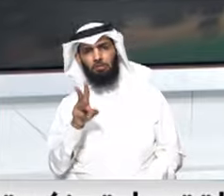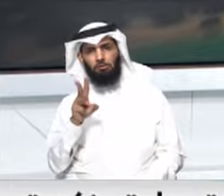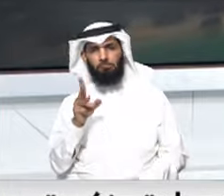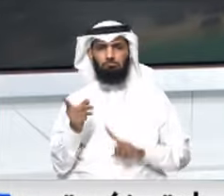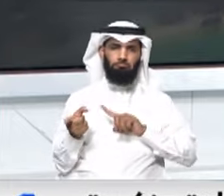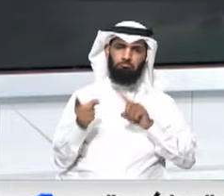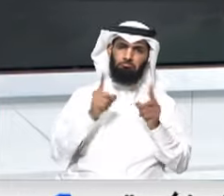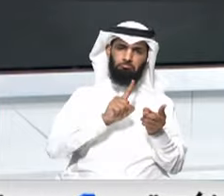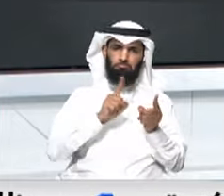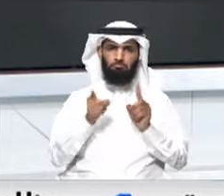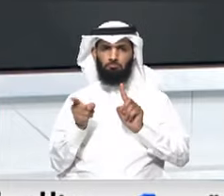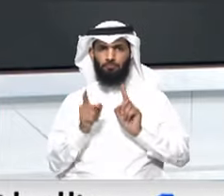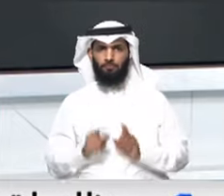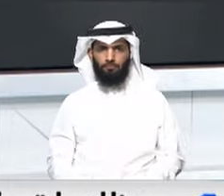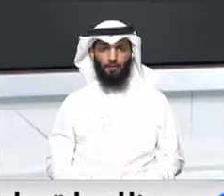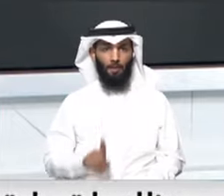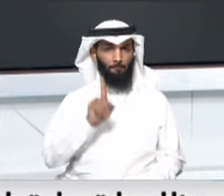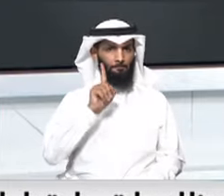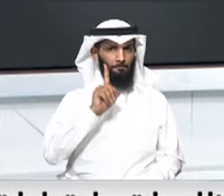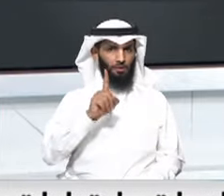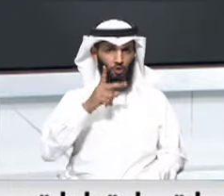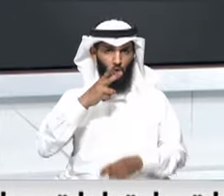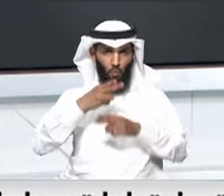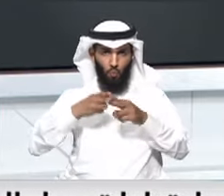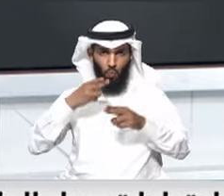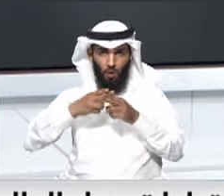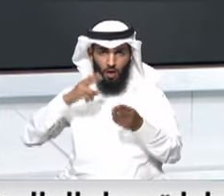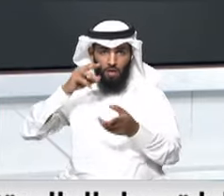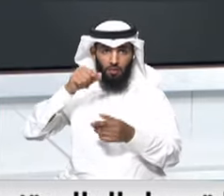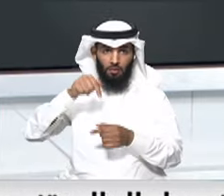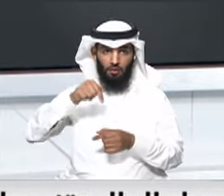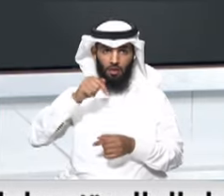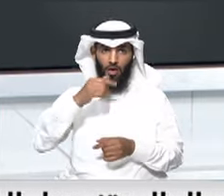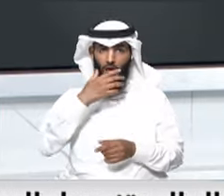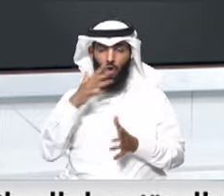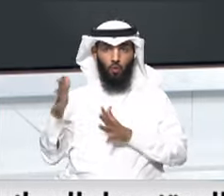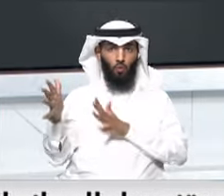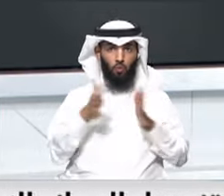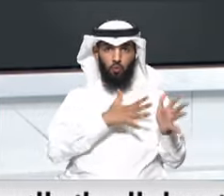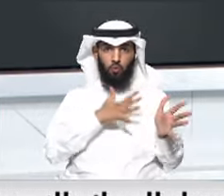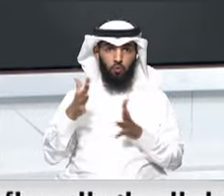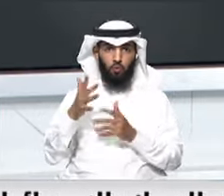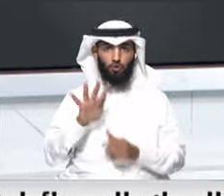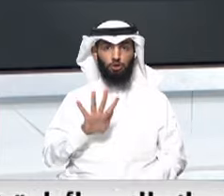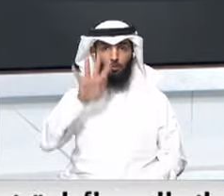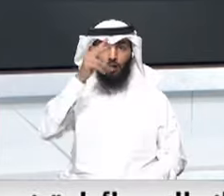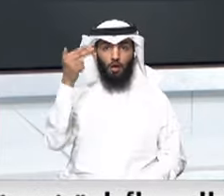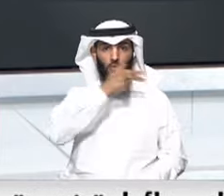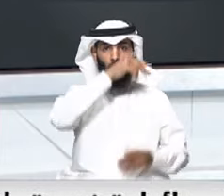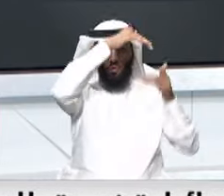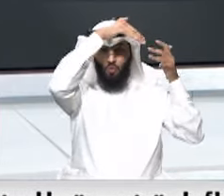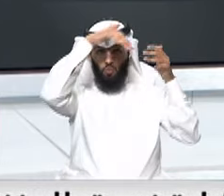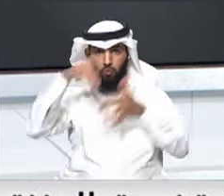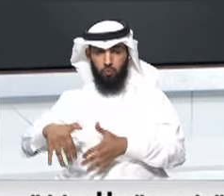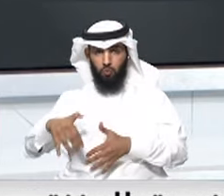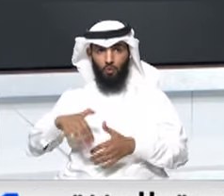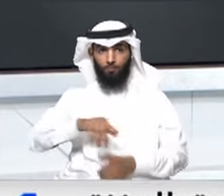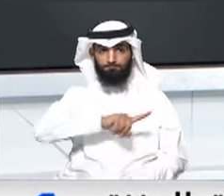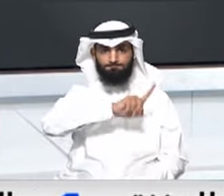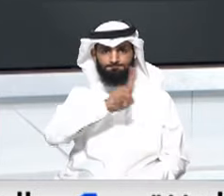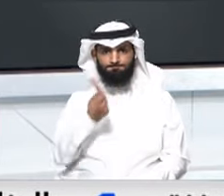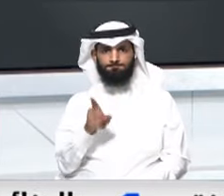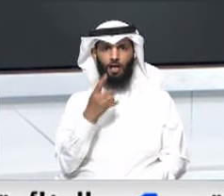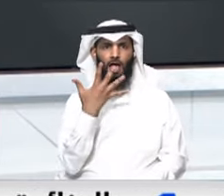مئوية. أما الأجواء الحالية في مدينة الكويت وضواحيها، السماء صحو، رياح شمالية غربية، سرعتها 5 كيلومتر